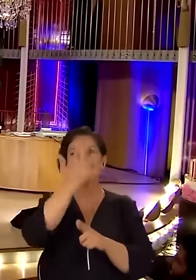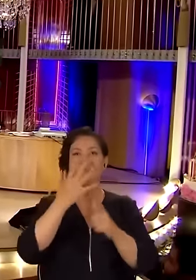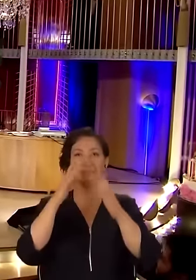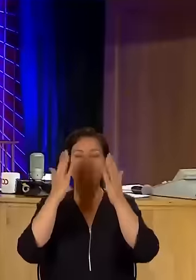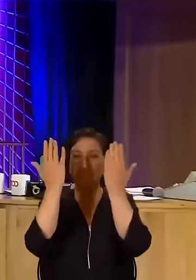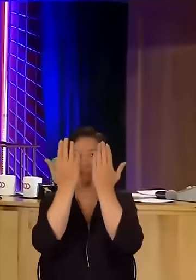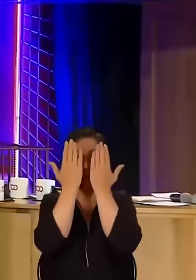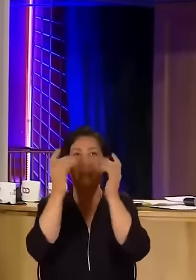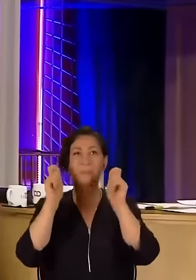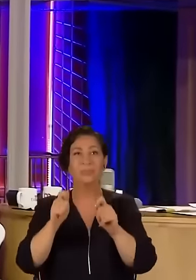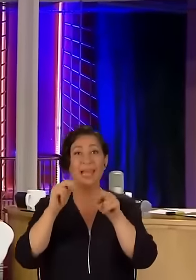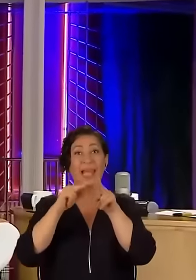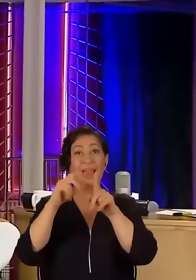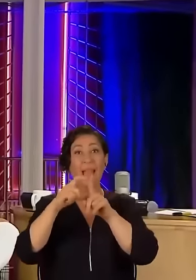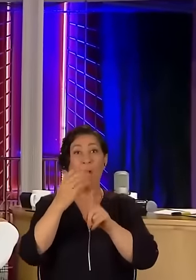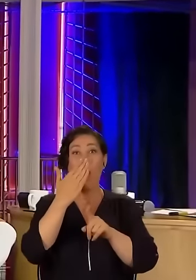Yani Kanal D